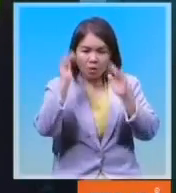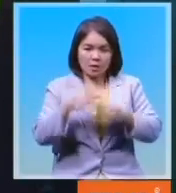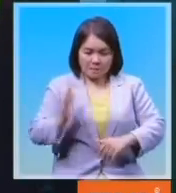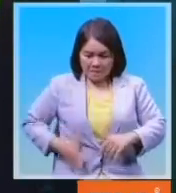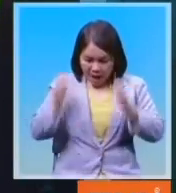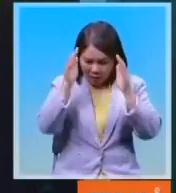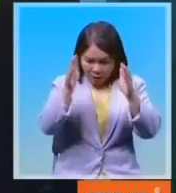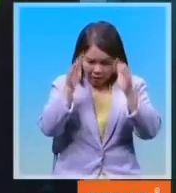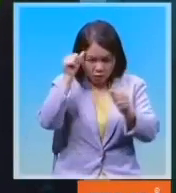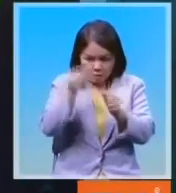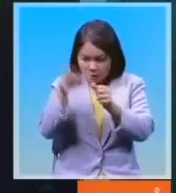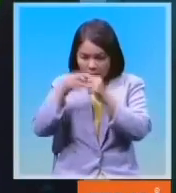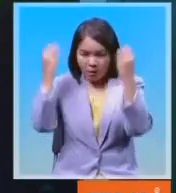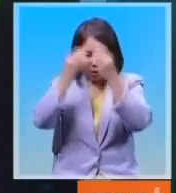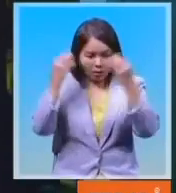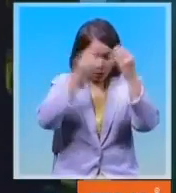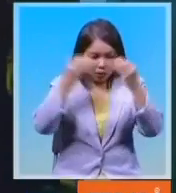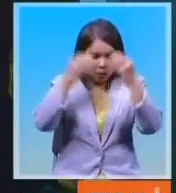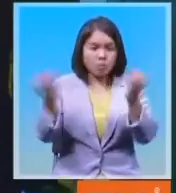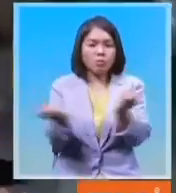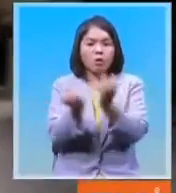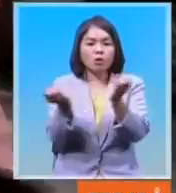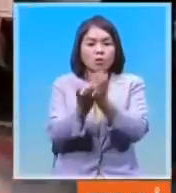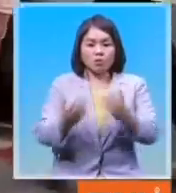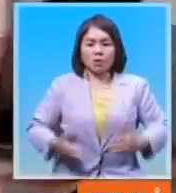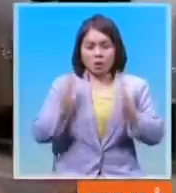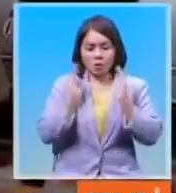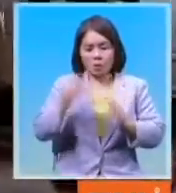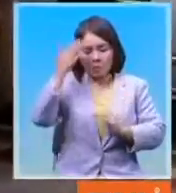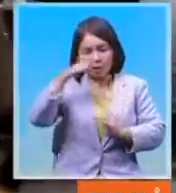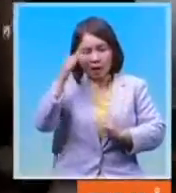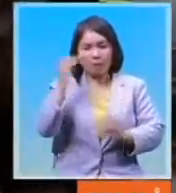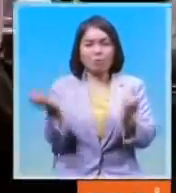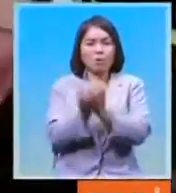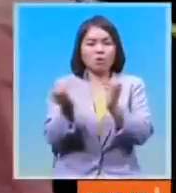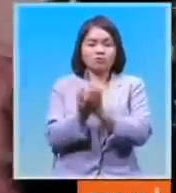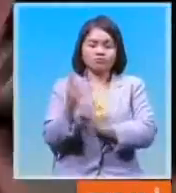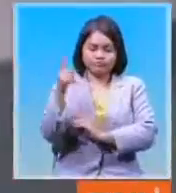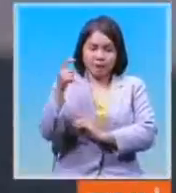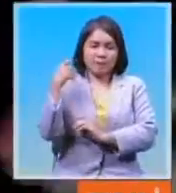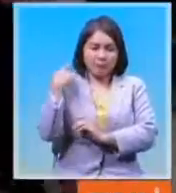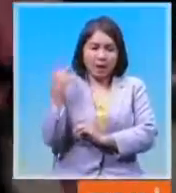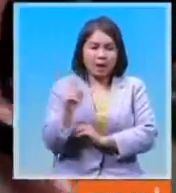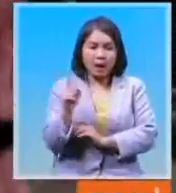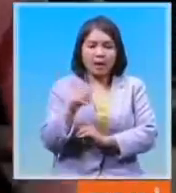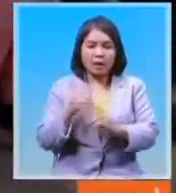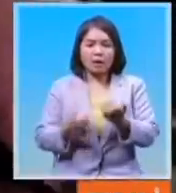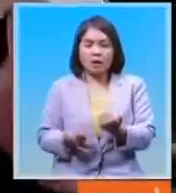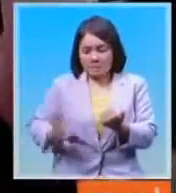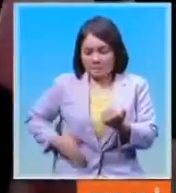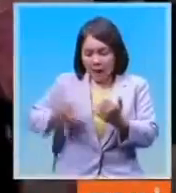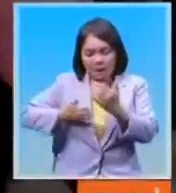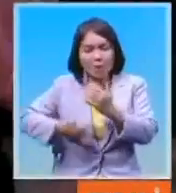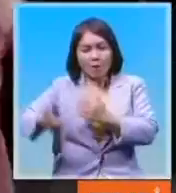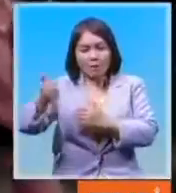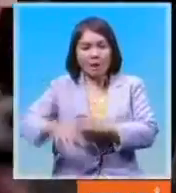แล้วจะทำใหคนพิการได้รับอันตรายได้ ที่สำคัญบางพื้นที่เนี่ยเจ้าลูเตอร์เข้าไม่ได้นะ ค่ะ เพราะว่าเข